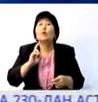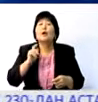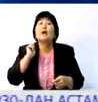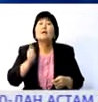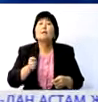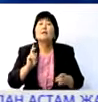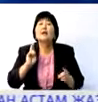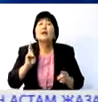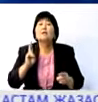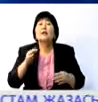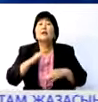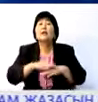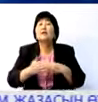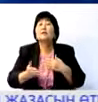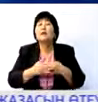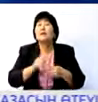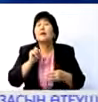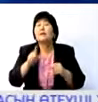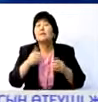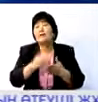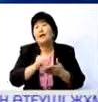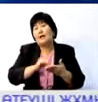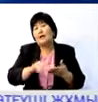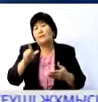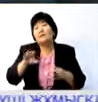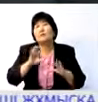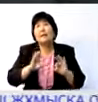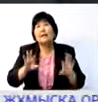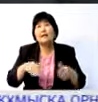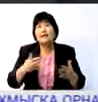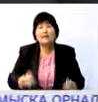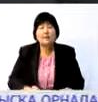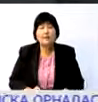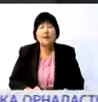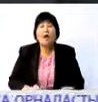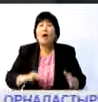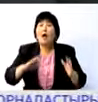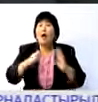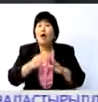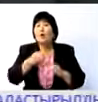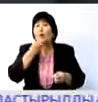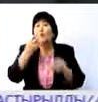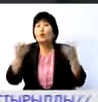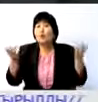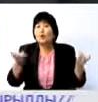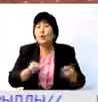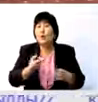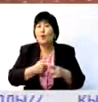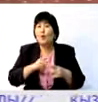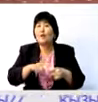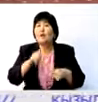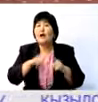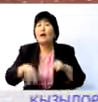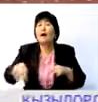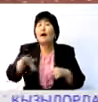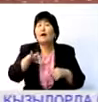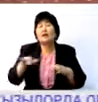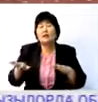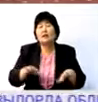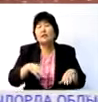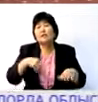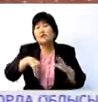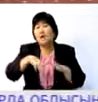қандай тәртіптік шара тапсырмалды, әріптесім баяндасын. Ауыл гүлденуі керек, ондағы ағайының тірлігі түзелуі